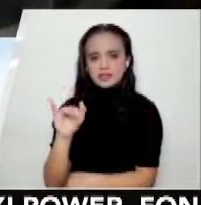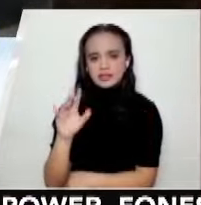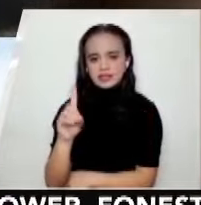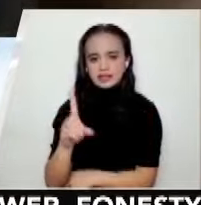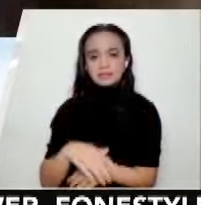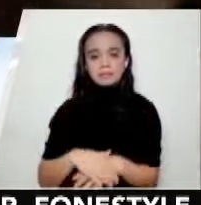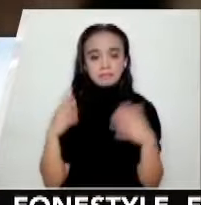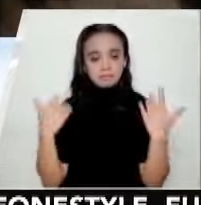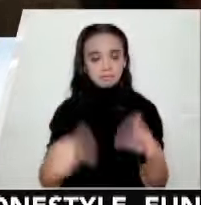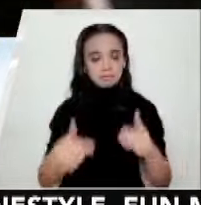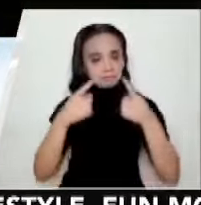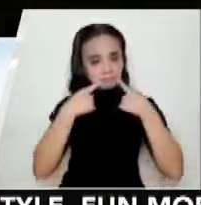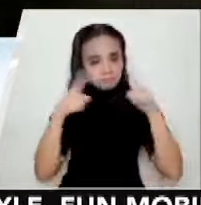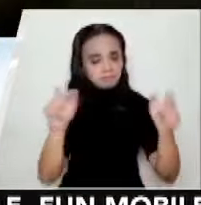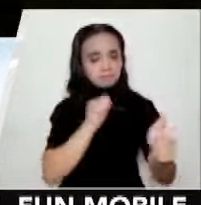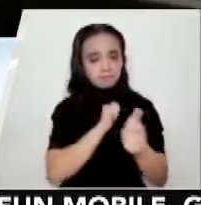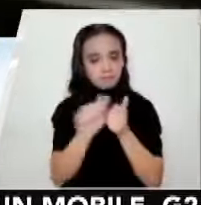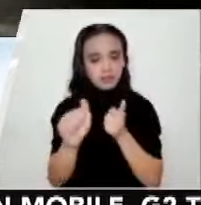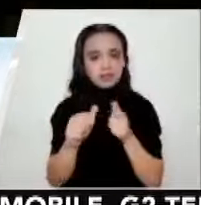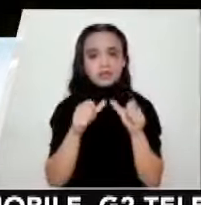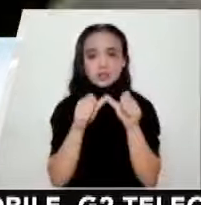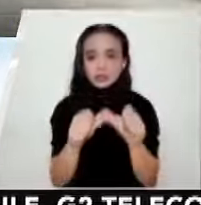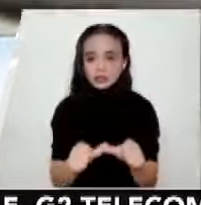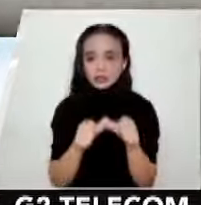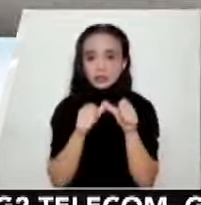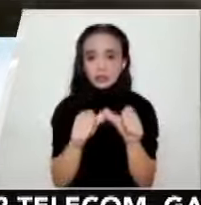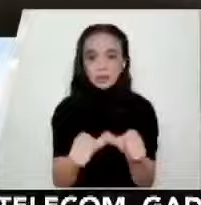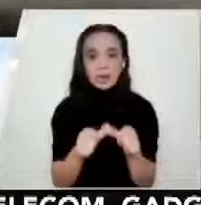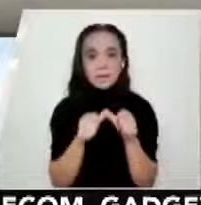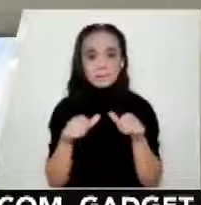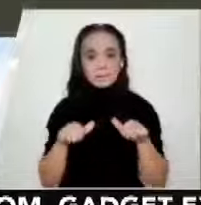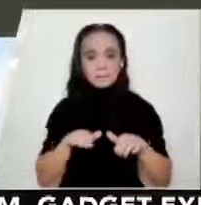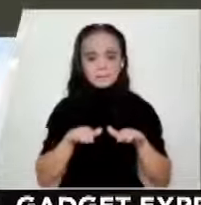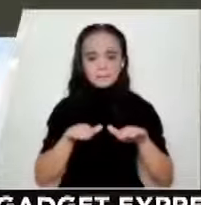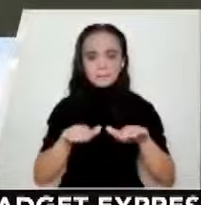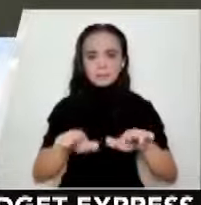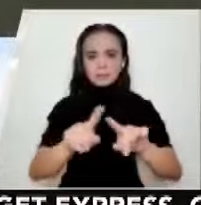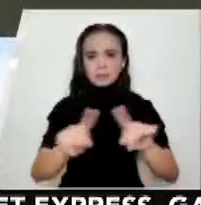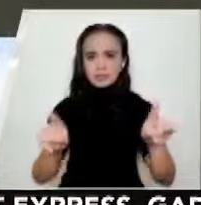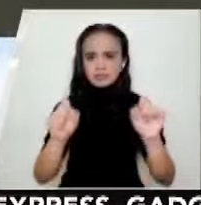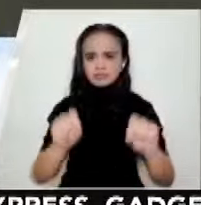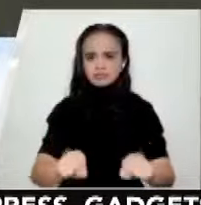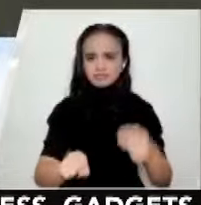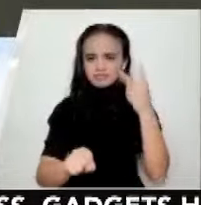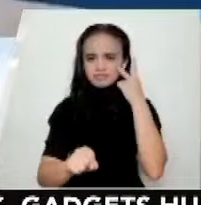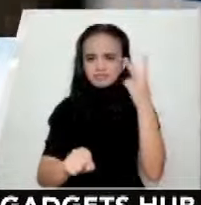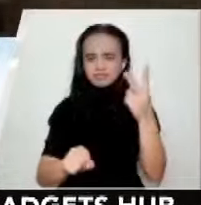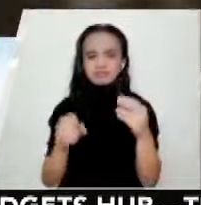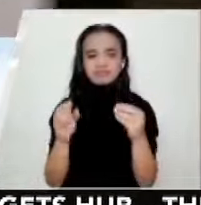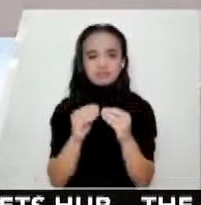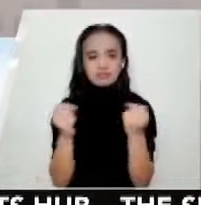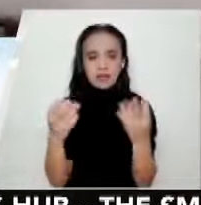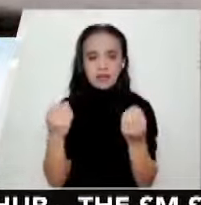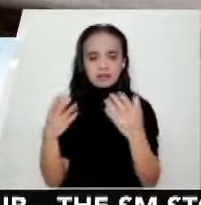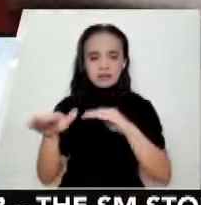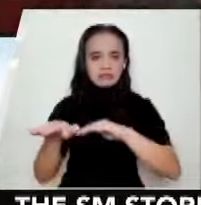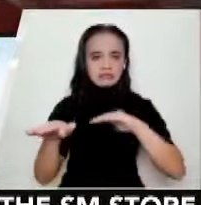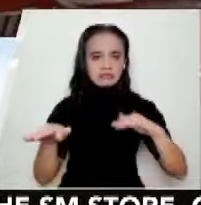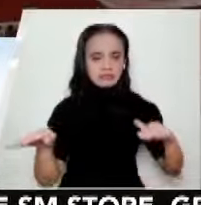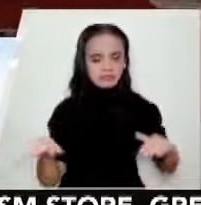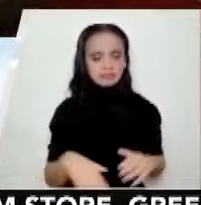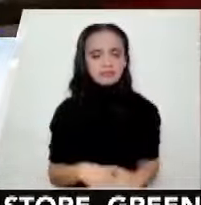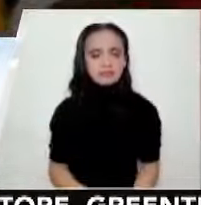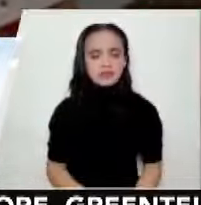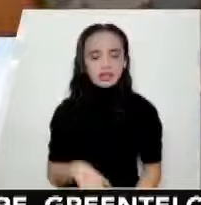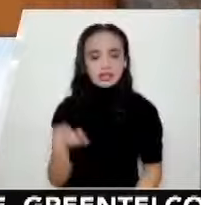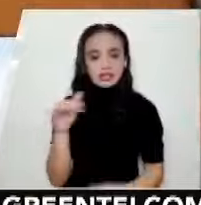Toll Plaza, patuloy ang daloy ng mga sasakyan bagamat kapansin-pansin na mas mataas na ang volume dito. Meron ding ilang sasakyan